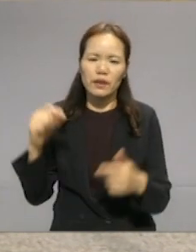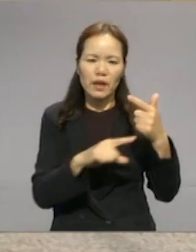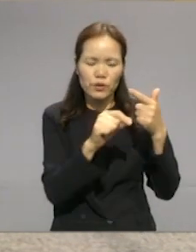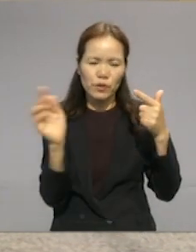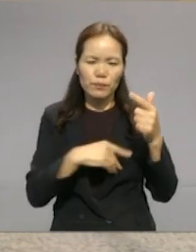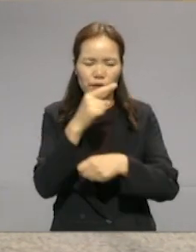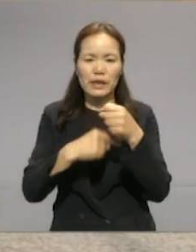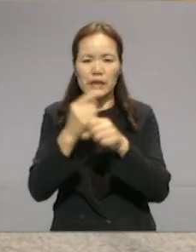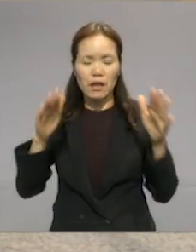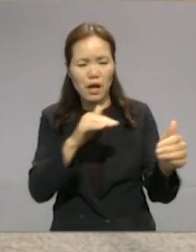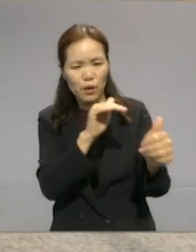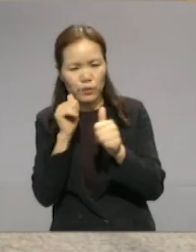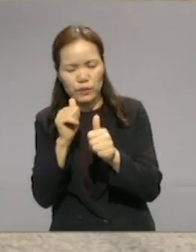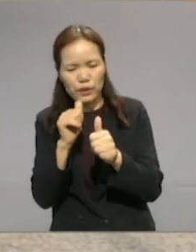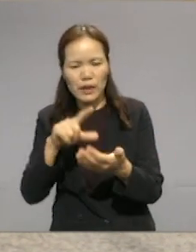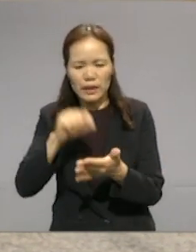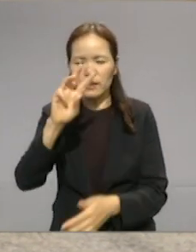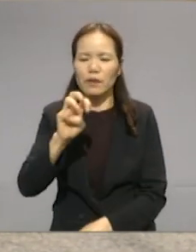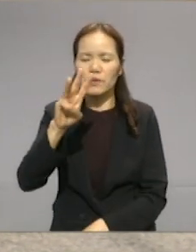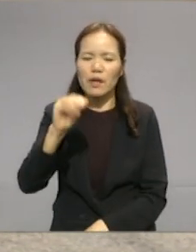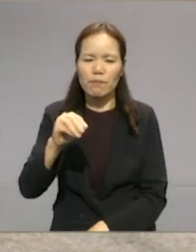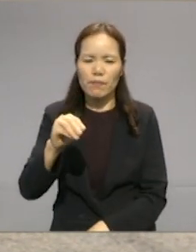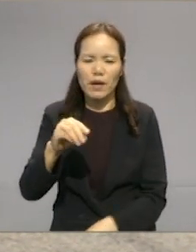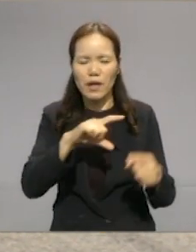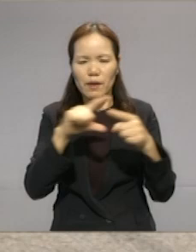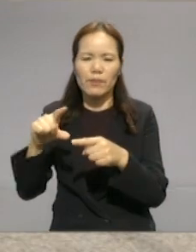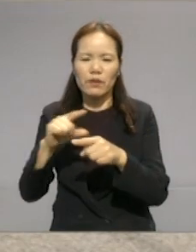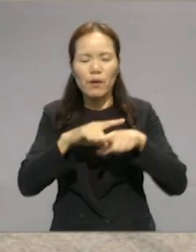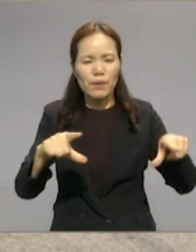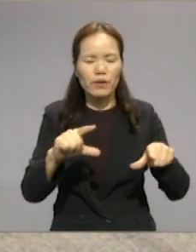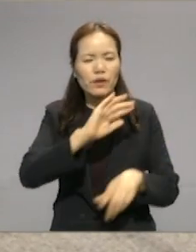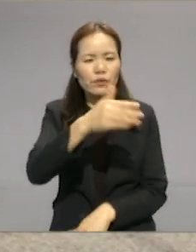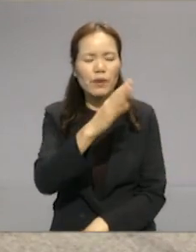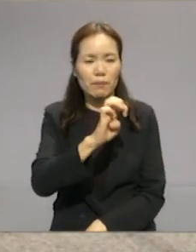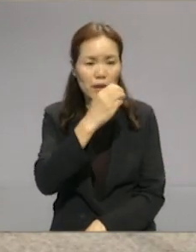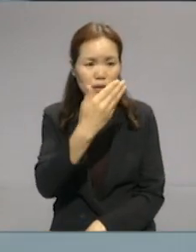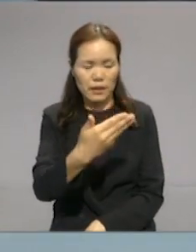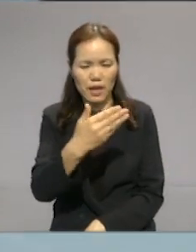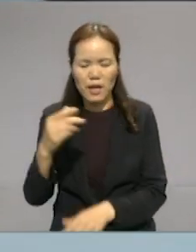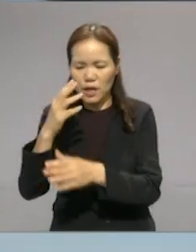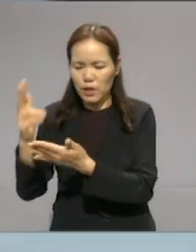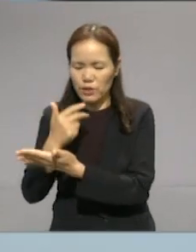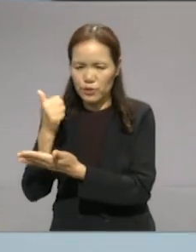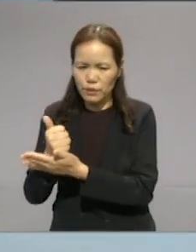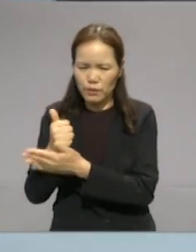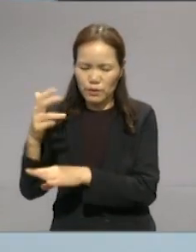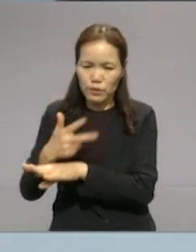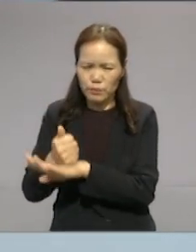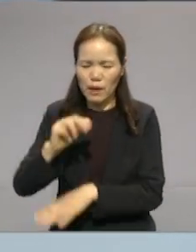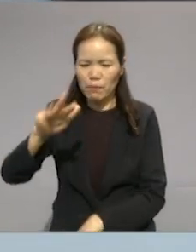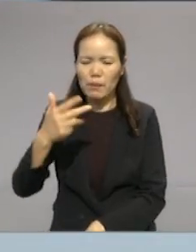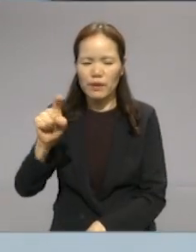1년 동안 호출 건수는 약 33만 건이었고 연평균 평일이 900만 건으로 주말에 808 건보다